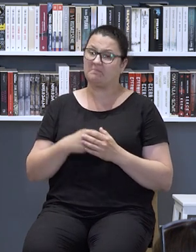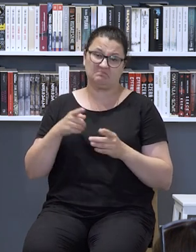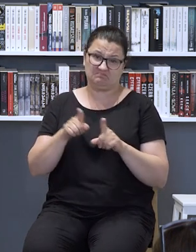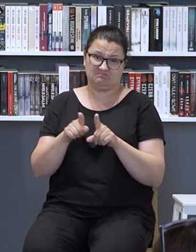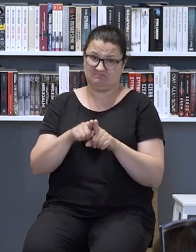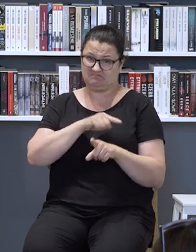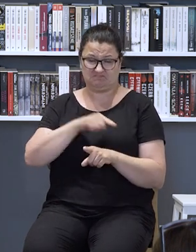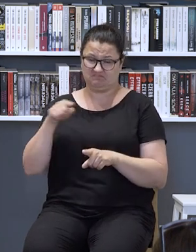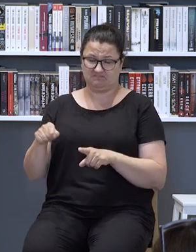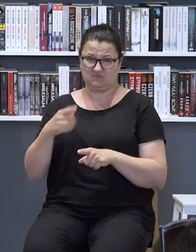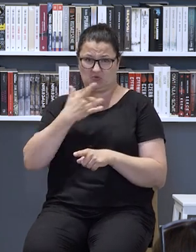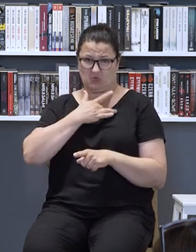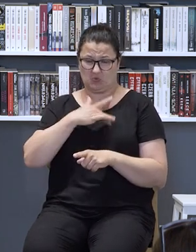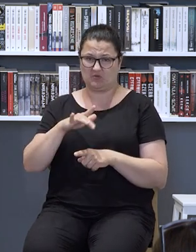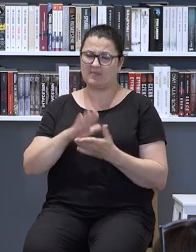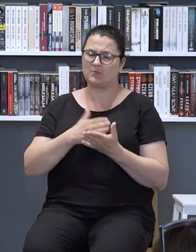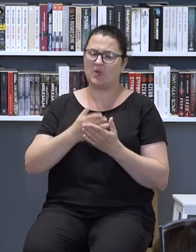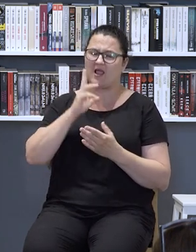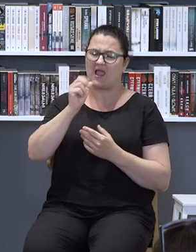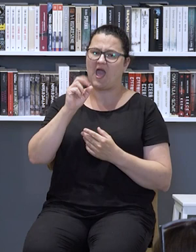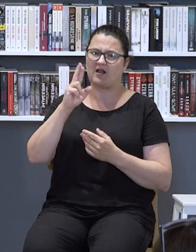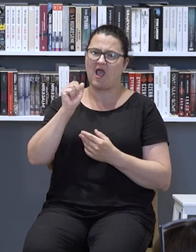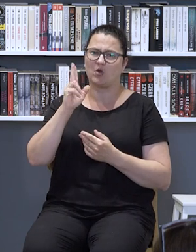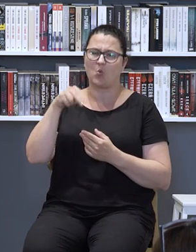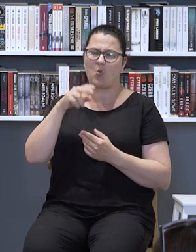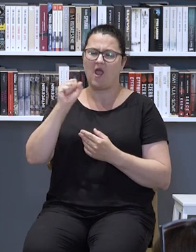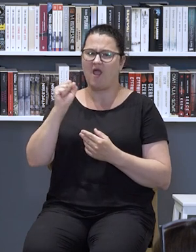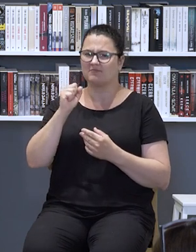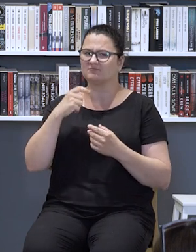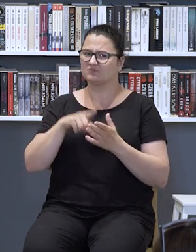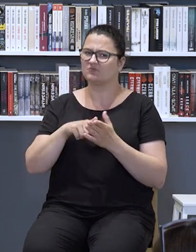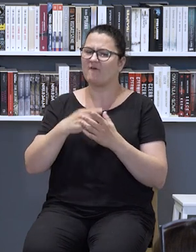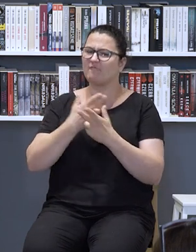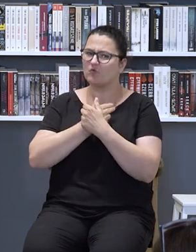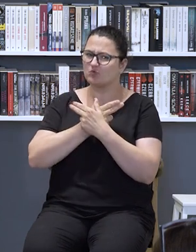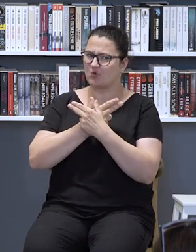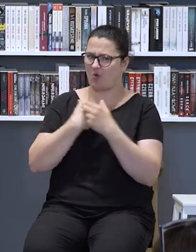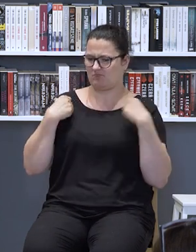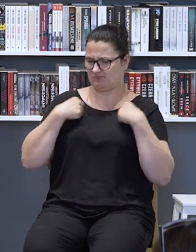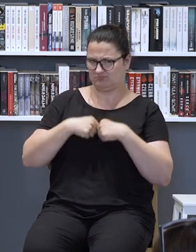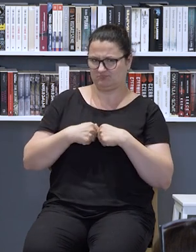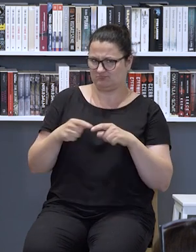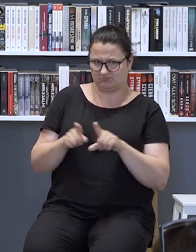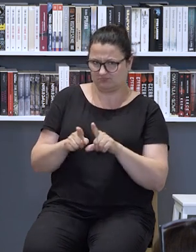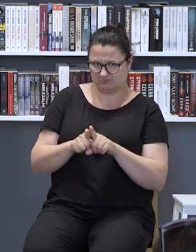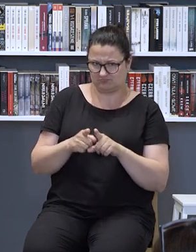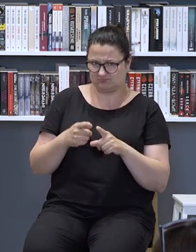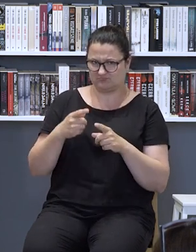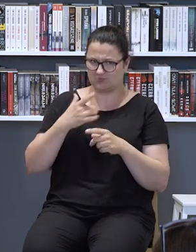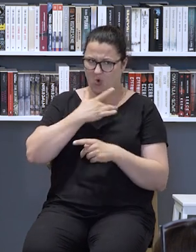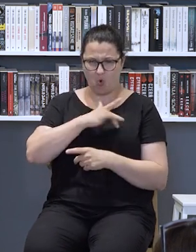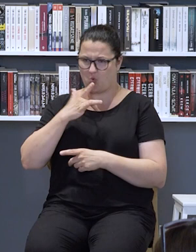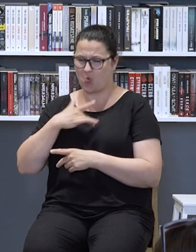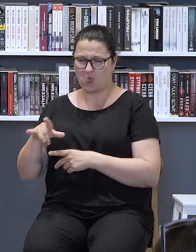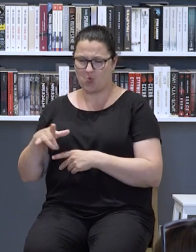okrucieństwa? Karakuły, czyli takie futra noszone. Tak. To właśnie to, nie? Natomiast mam wrażenie, że